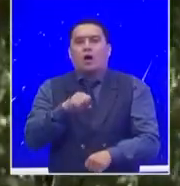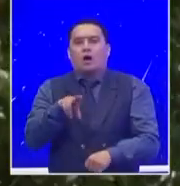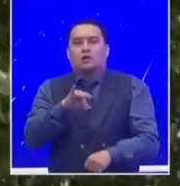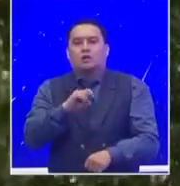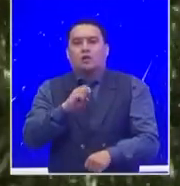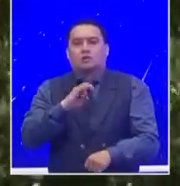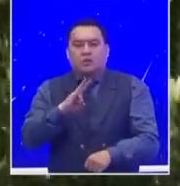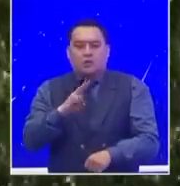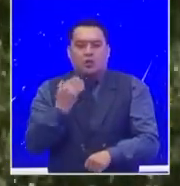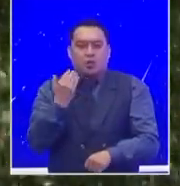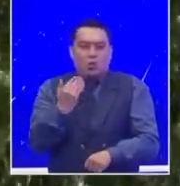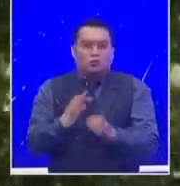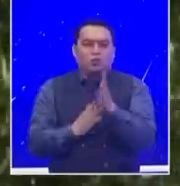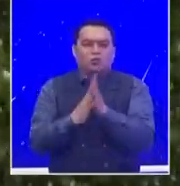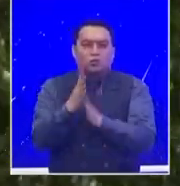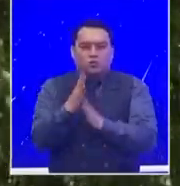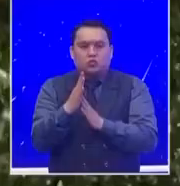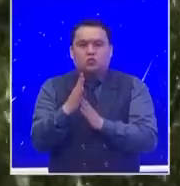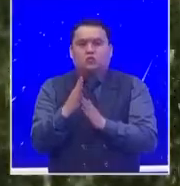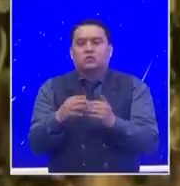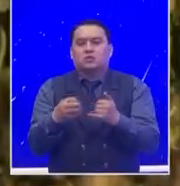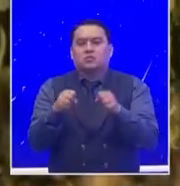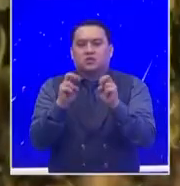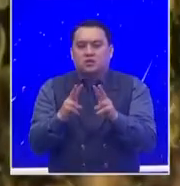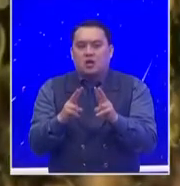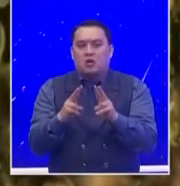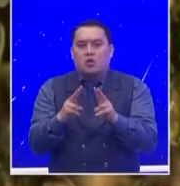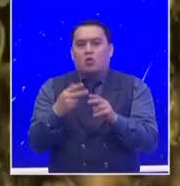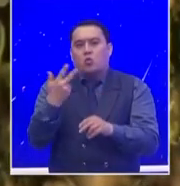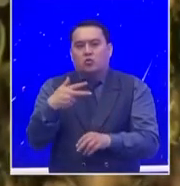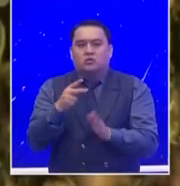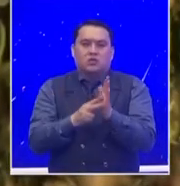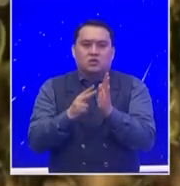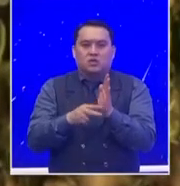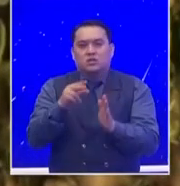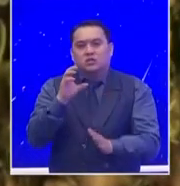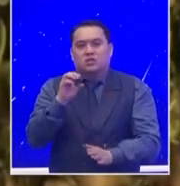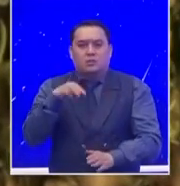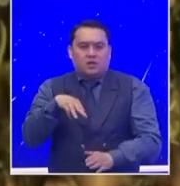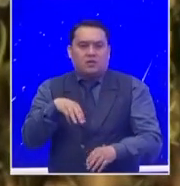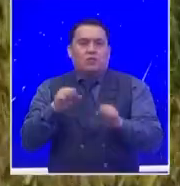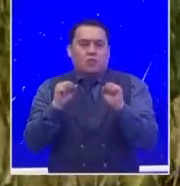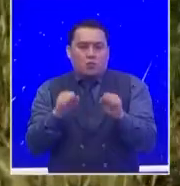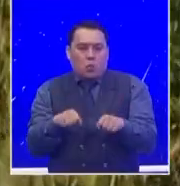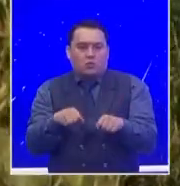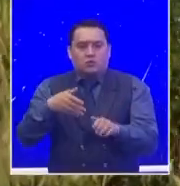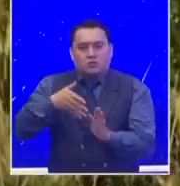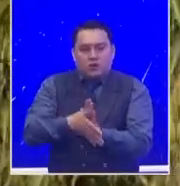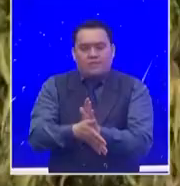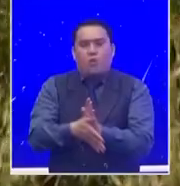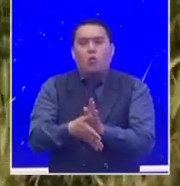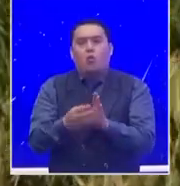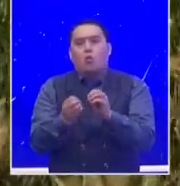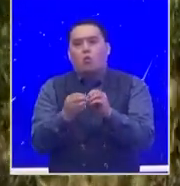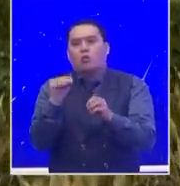Бұл есті дәрілік шөп шөлейтті сортаң жерлерде өседі. Биіктігі 30-80 сантиметр аралығында, ал тамырының тереңдігі